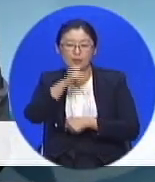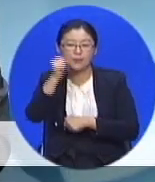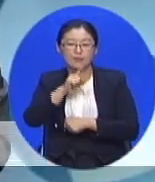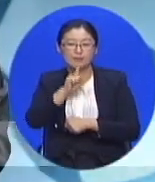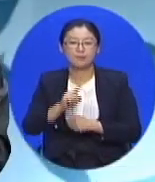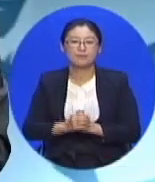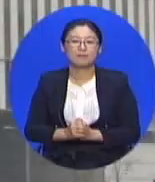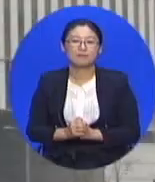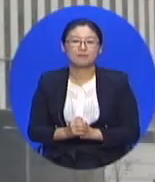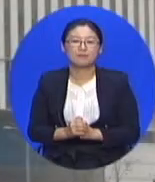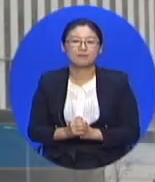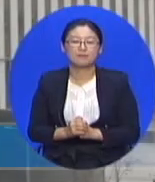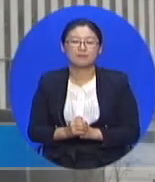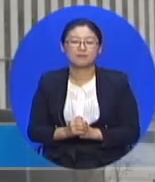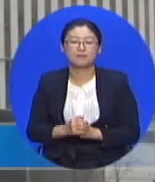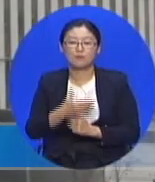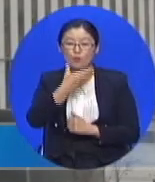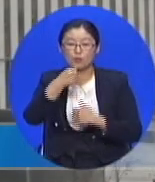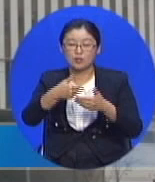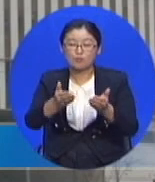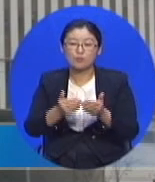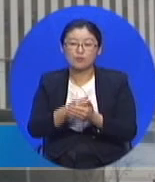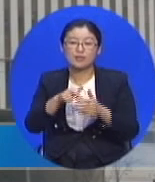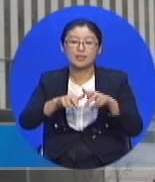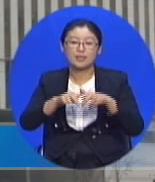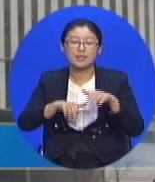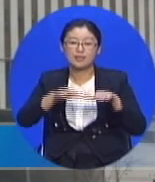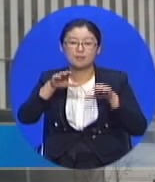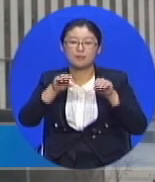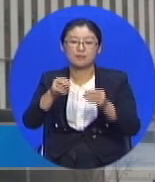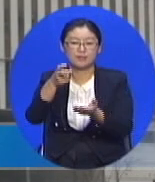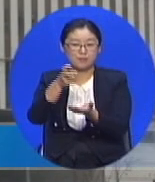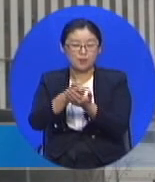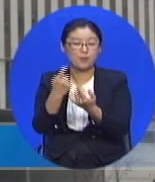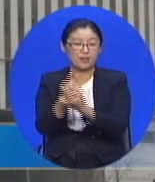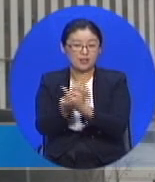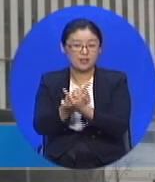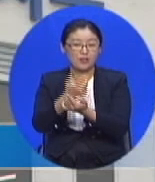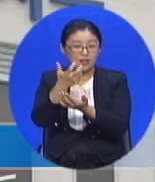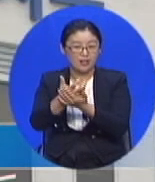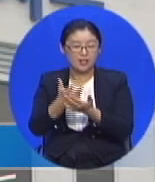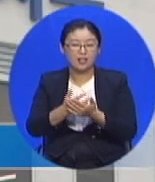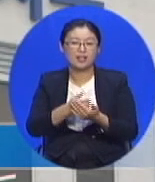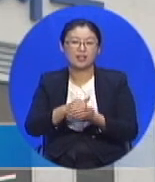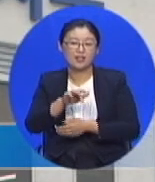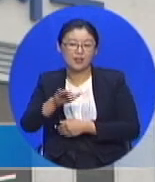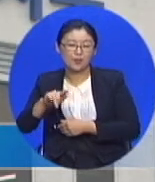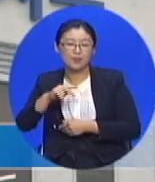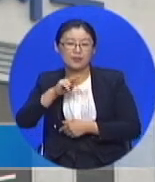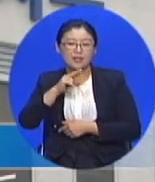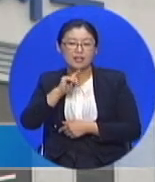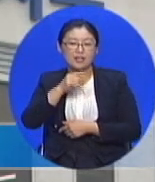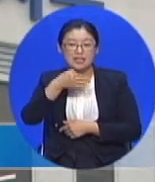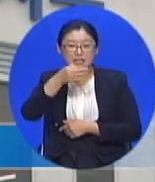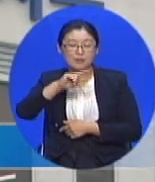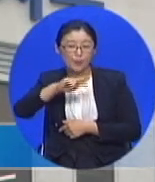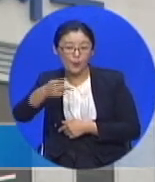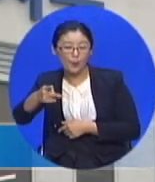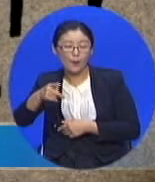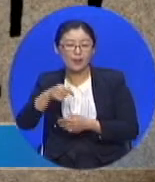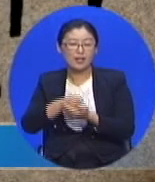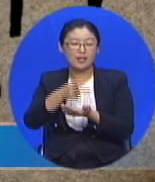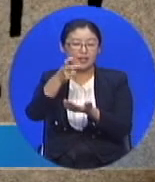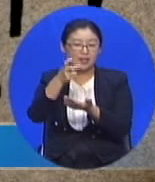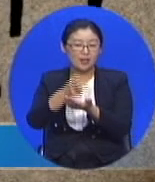밝혔습니다. 복지부는 이번 장애인차별금지법 일부 개정안에 점자 음성 변환용 코드 보급을 위한 법적